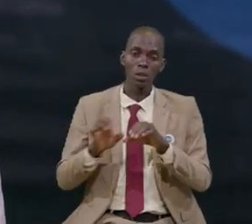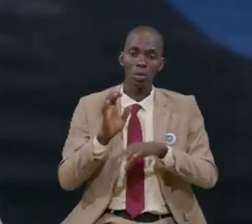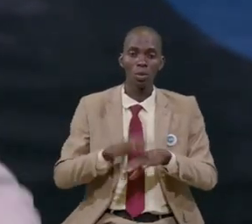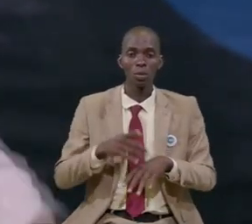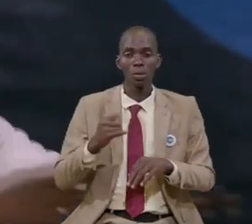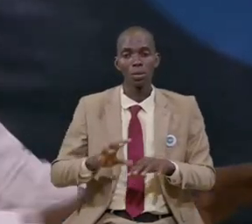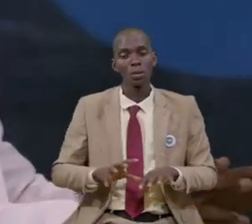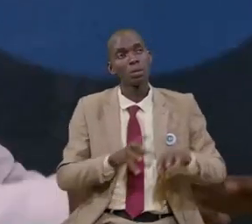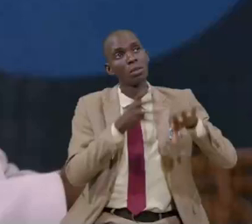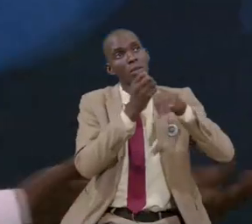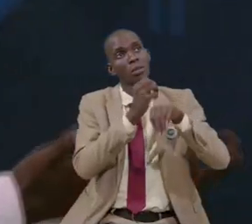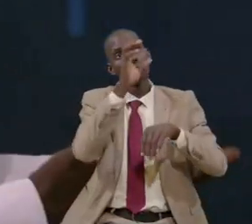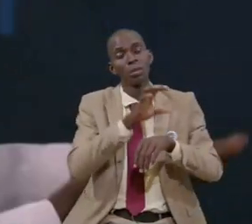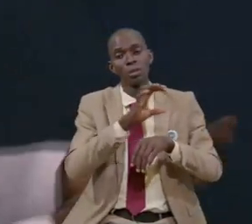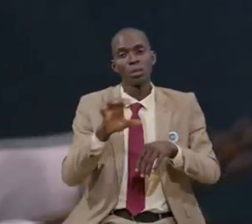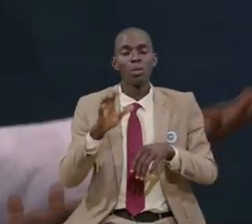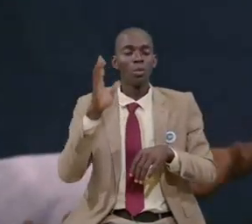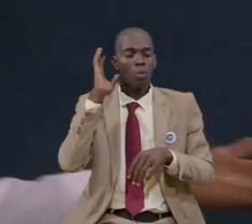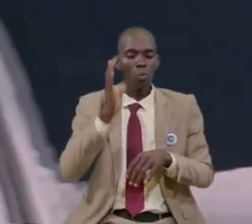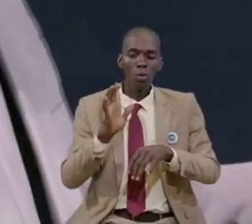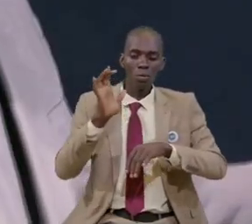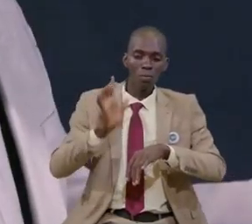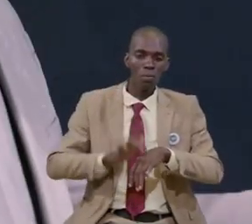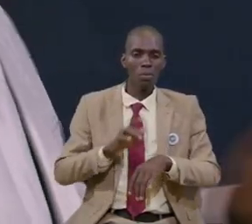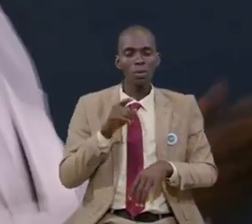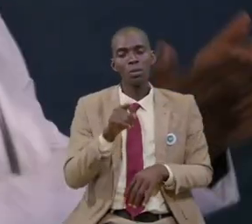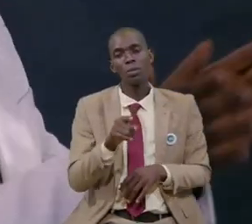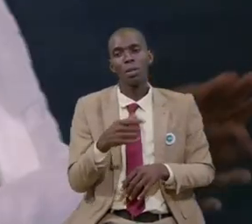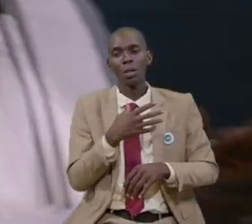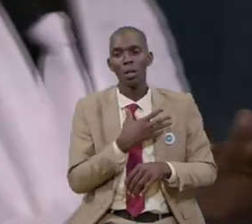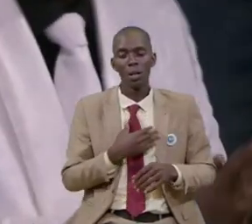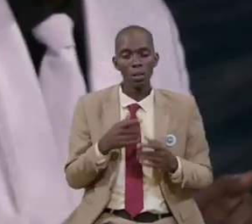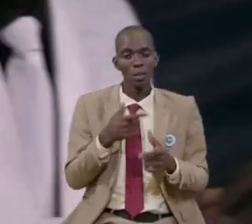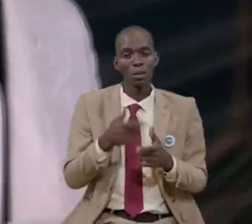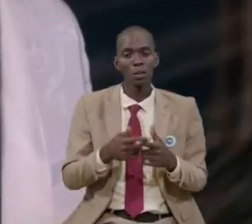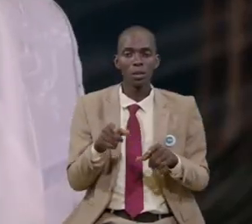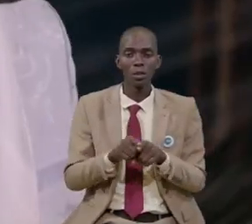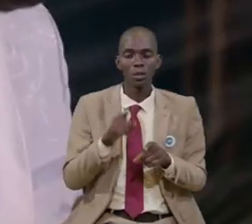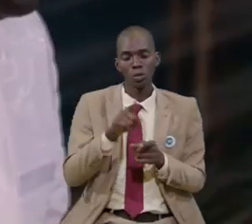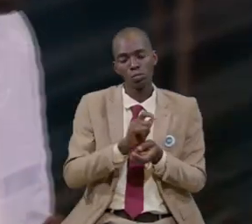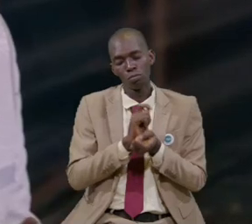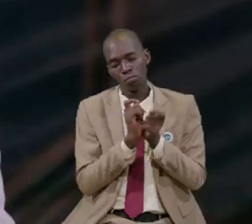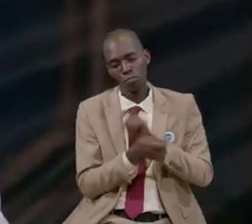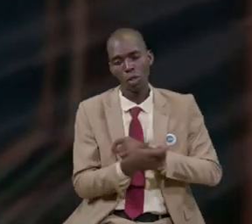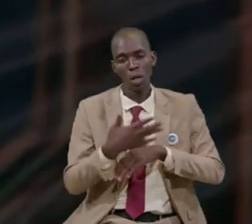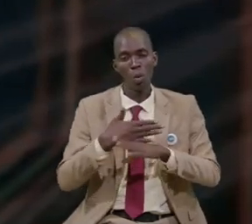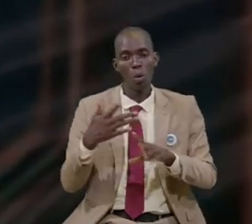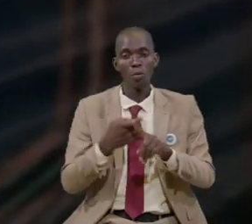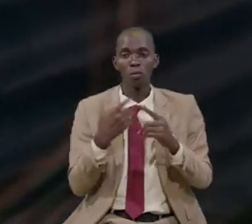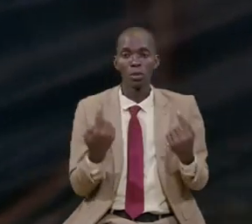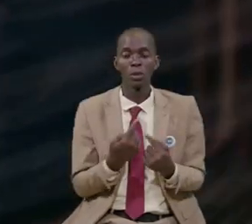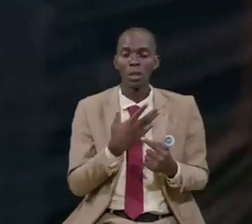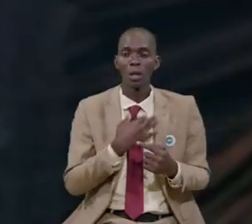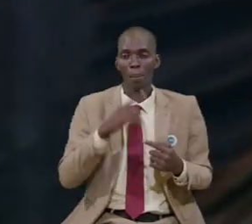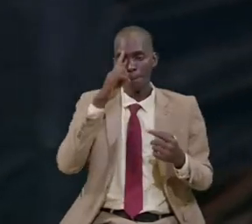cela impacte votre vie. Et puis, comme vous vous détournez du péché, comme vous croyez au Seigneur